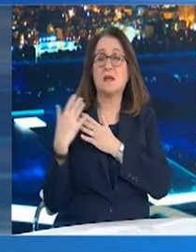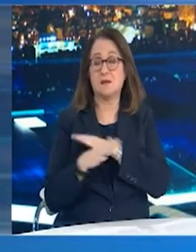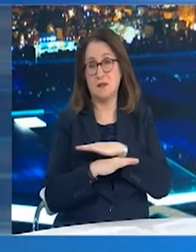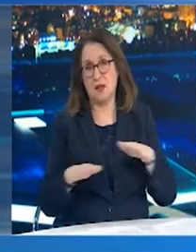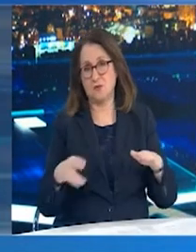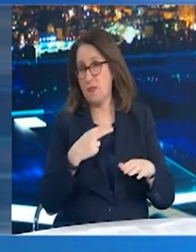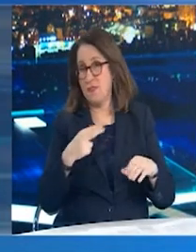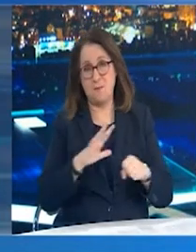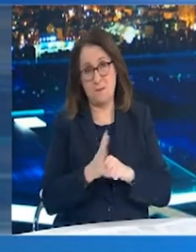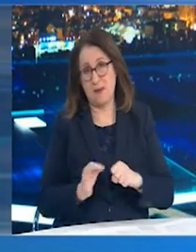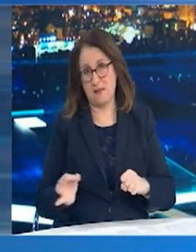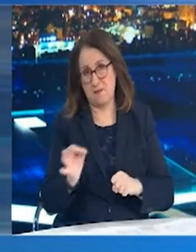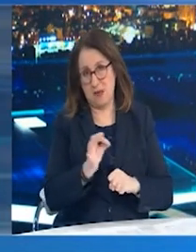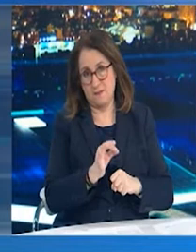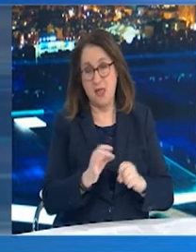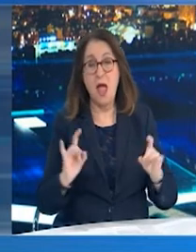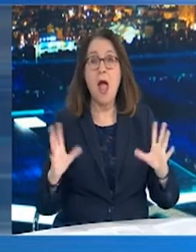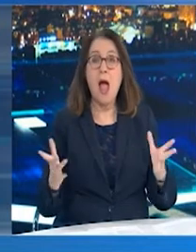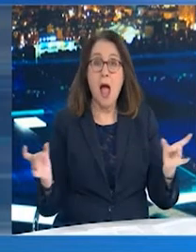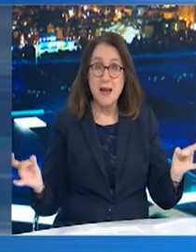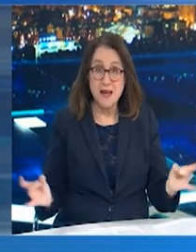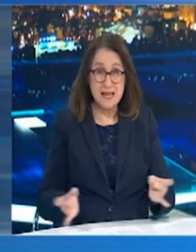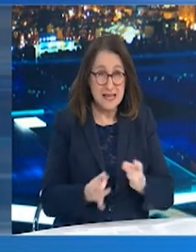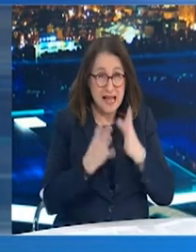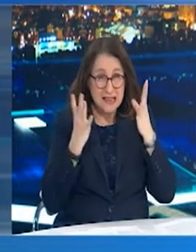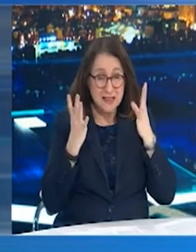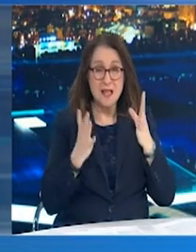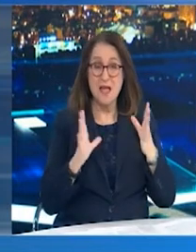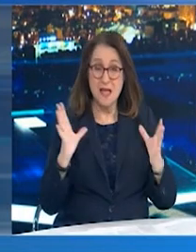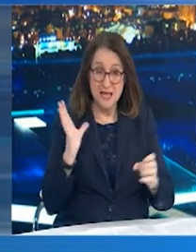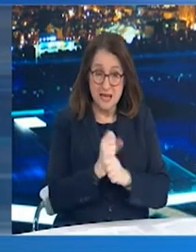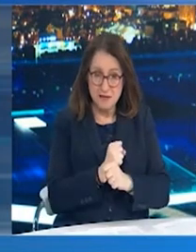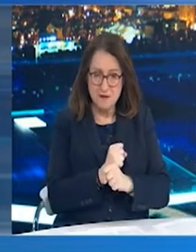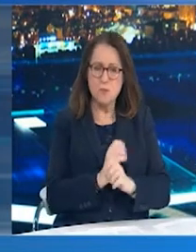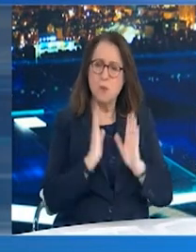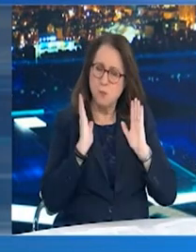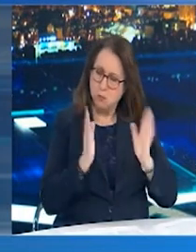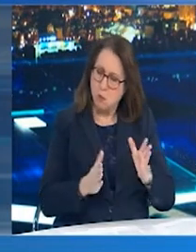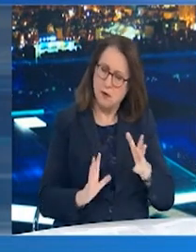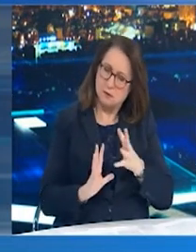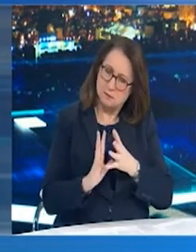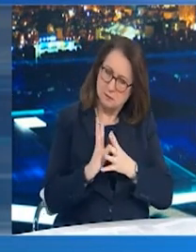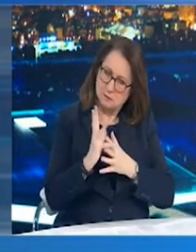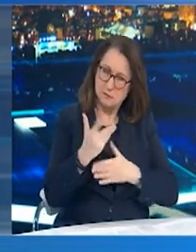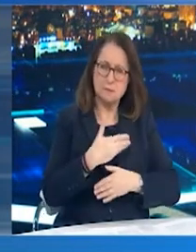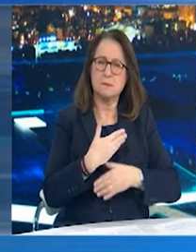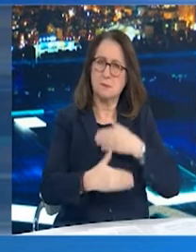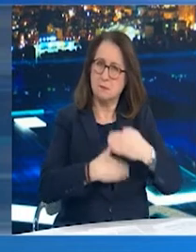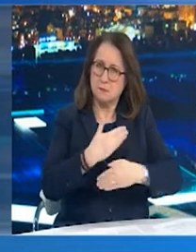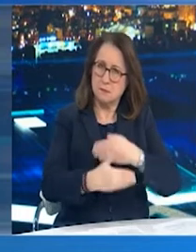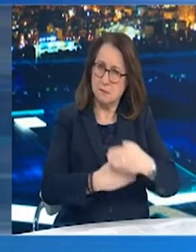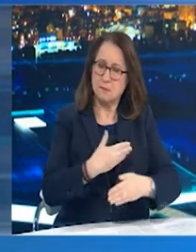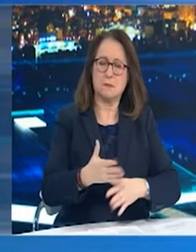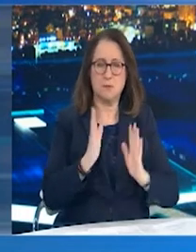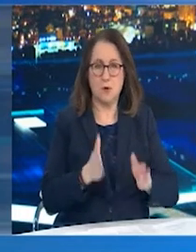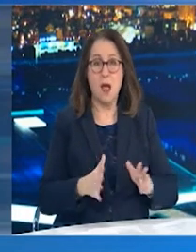πανδημία. Εάν τα καταφέρουμε, και η αγορά θα μπορεί να λειτουργεί καλύτερα. Εάν δεν τα καταφέρουμε, η κυβέρνηση θα